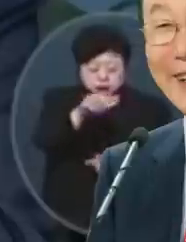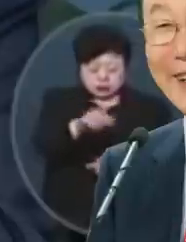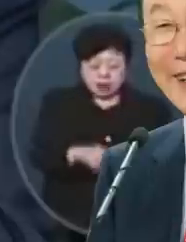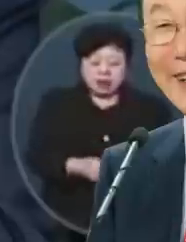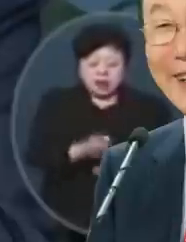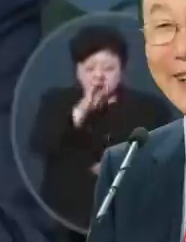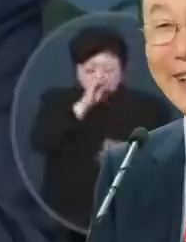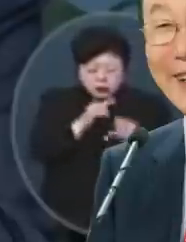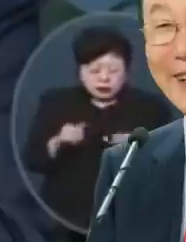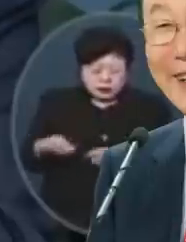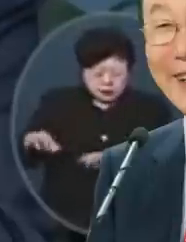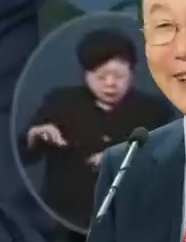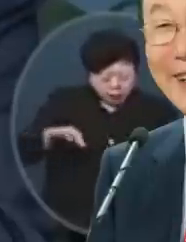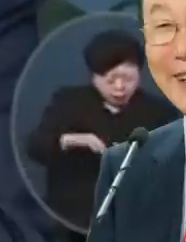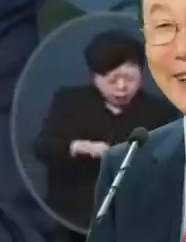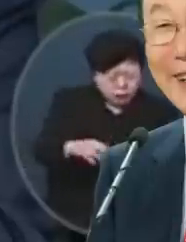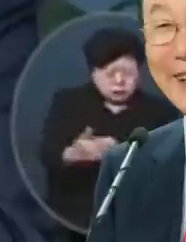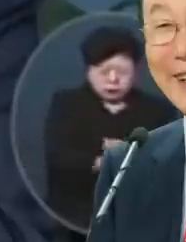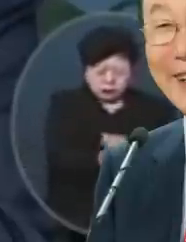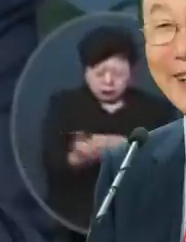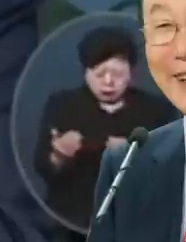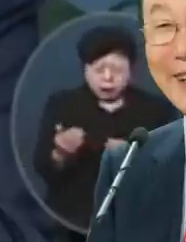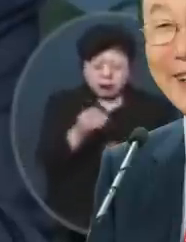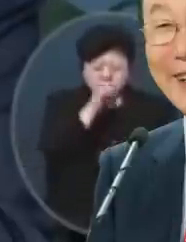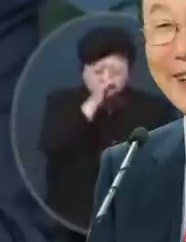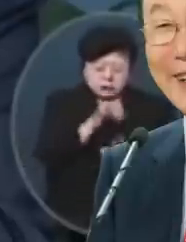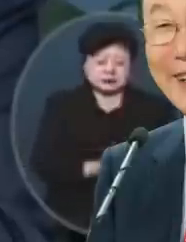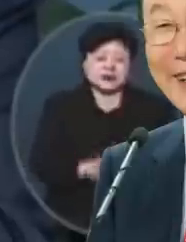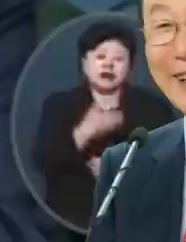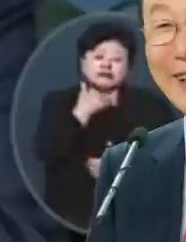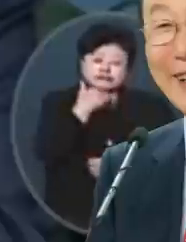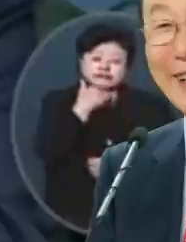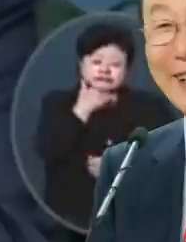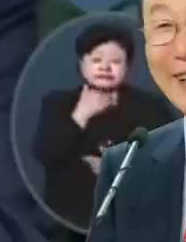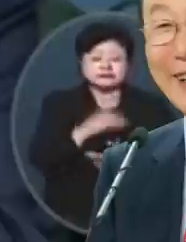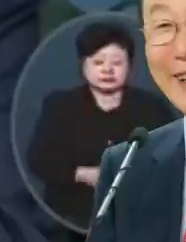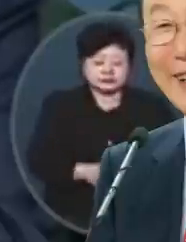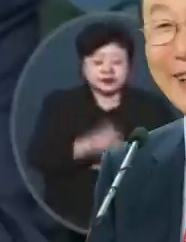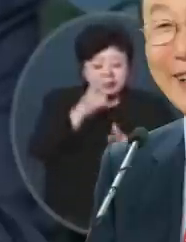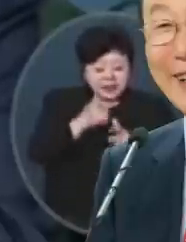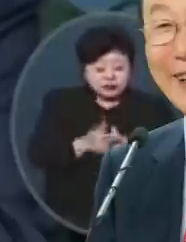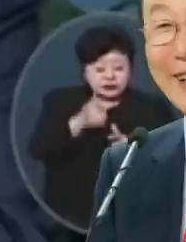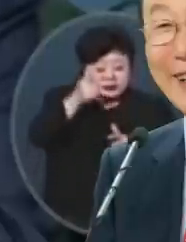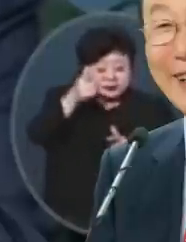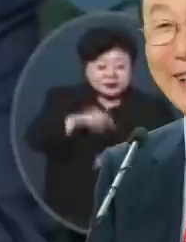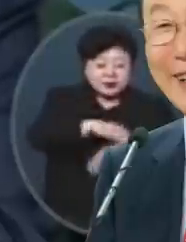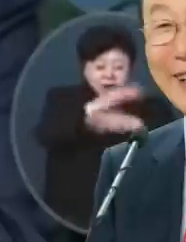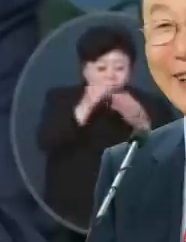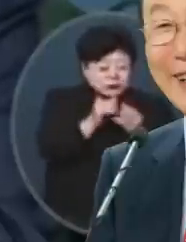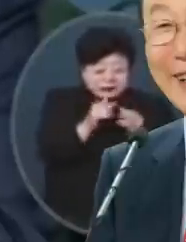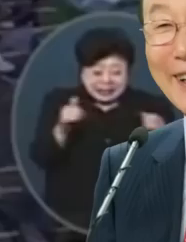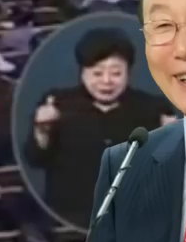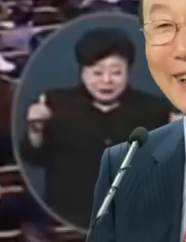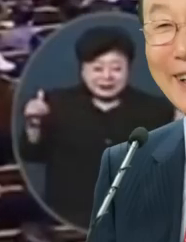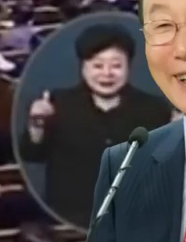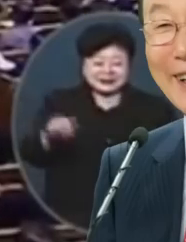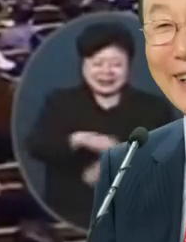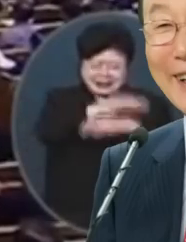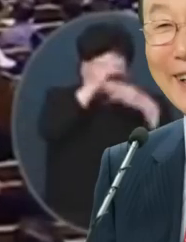병든 자들이 나와서 길거리에서 기다렸었는 것입니다. 예수님은 모든 그 사람들을 다